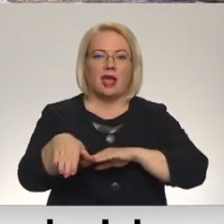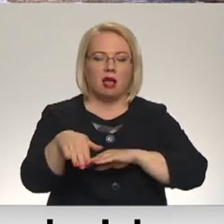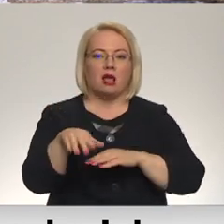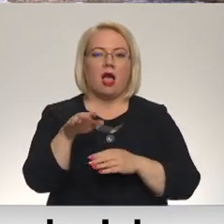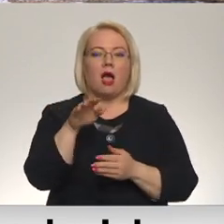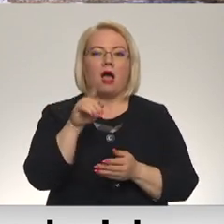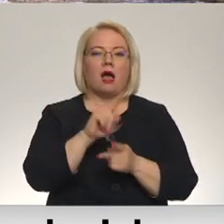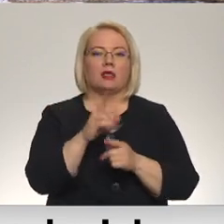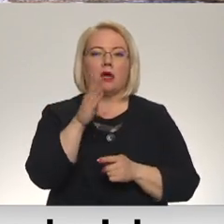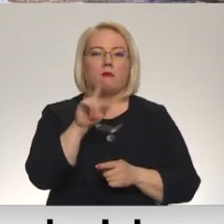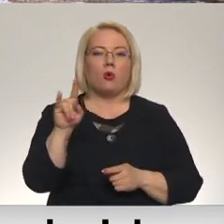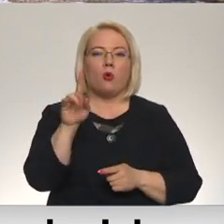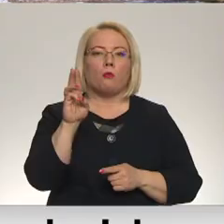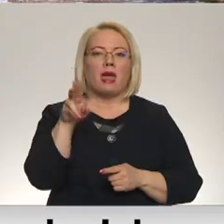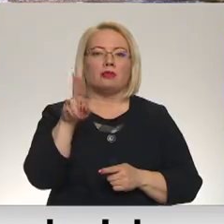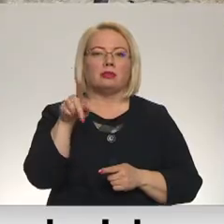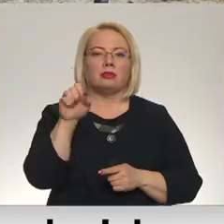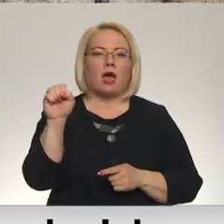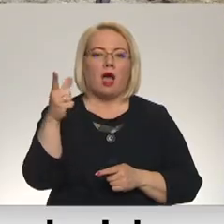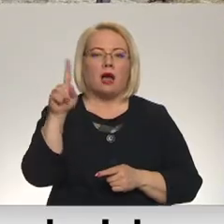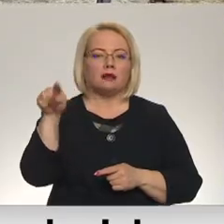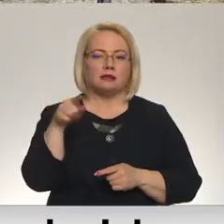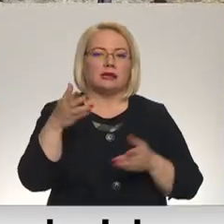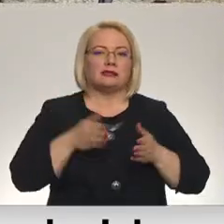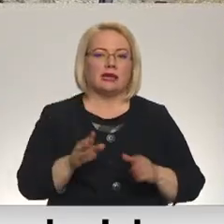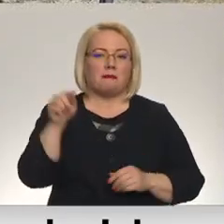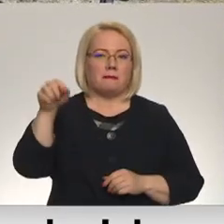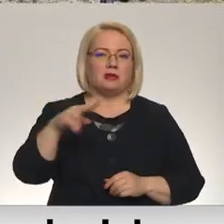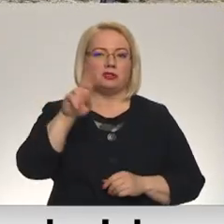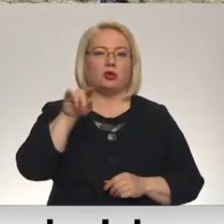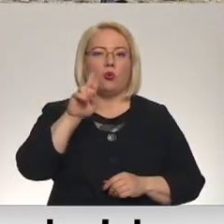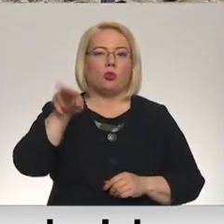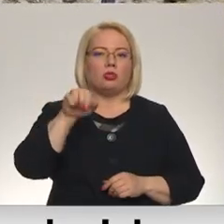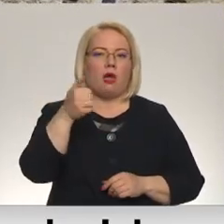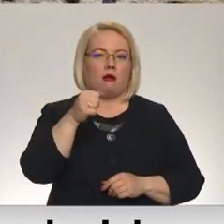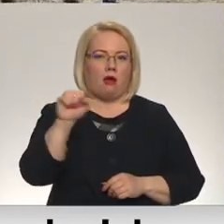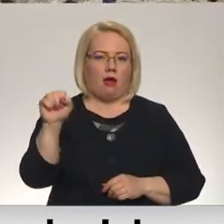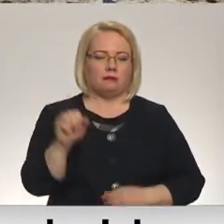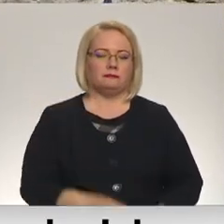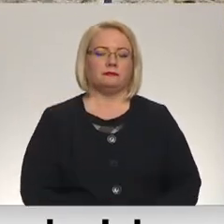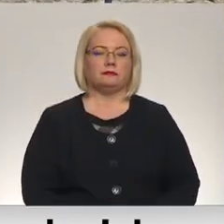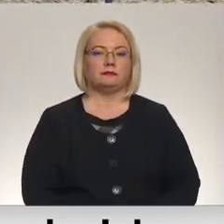mednieka Arvīda Blumentāla vārdā, kurš dzimis Dundagā. Sanita Liepiņa, Terēza Matisoni, Ģirds Grenevicis, TV9. Pakalni.